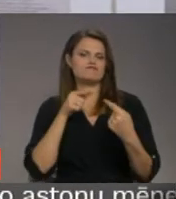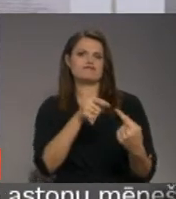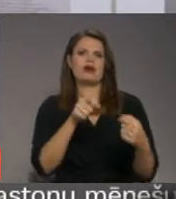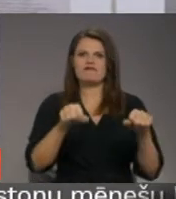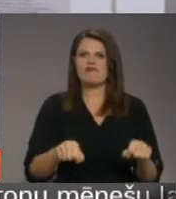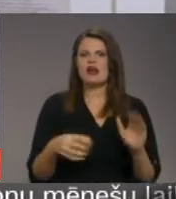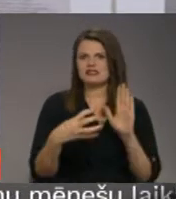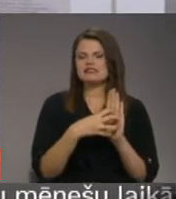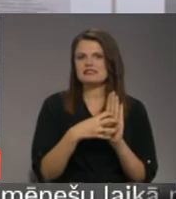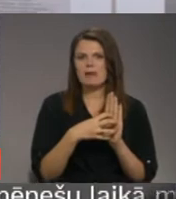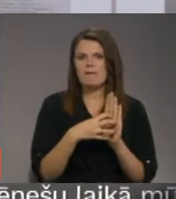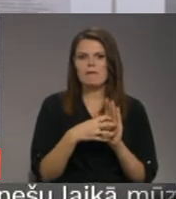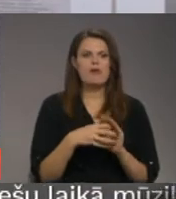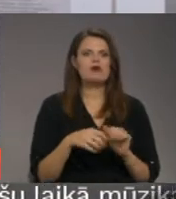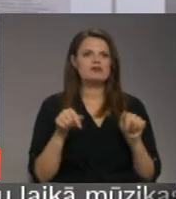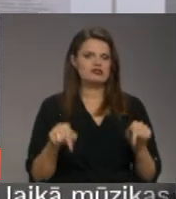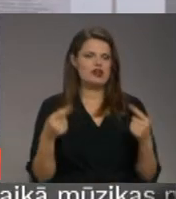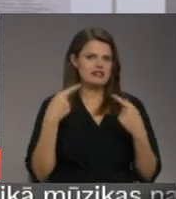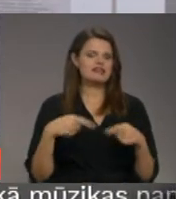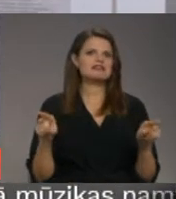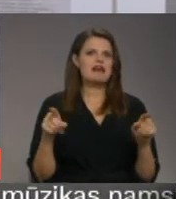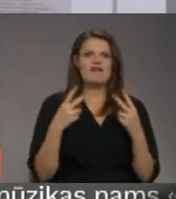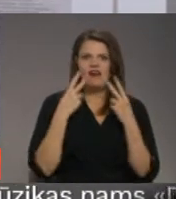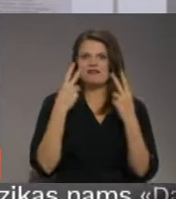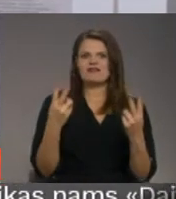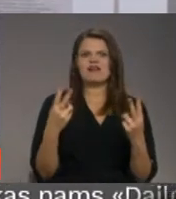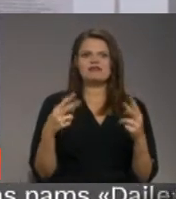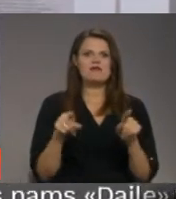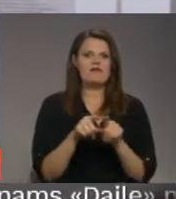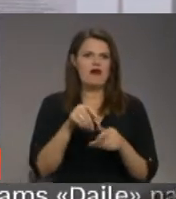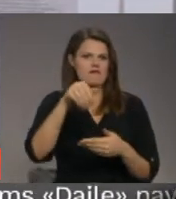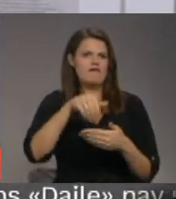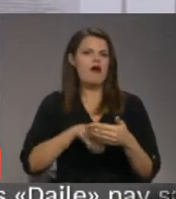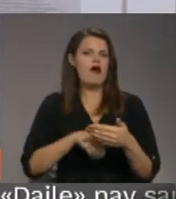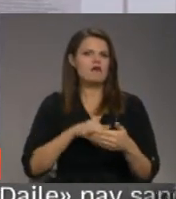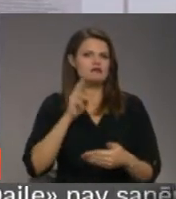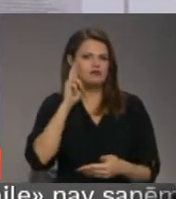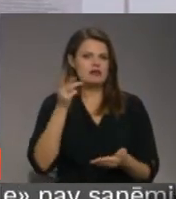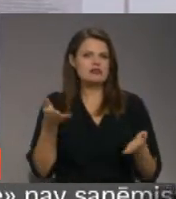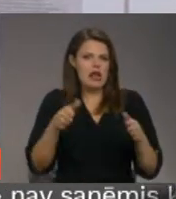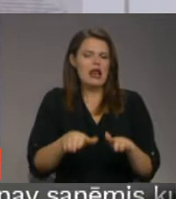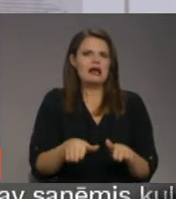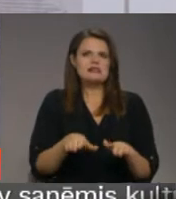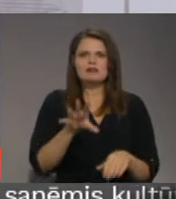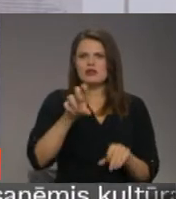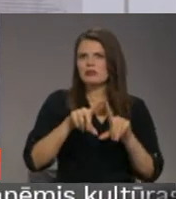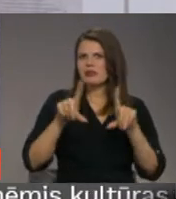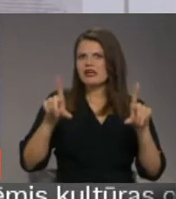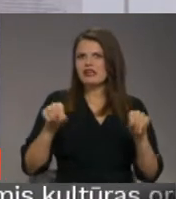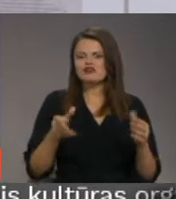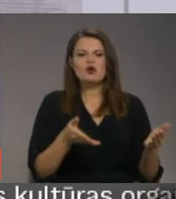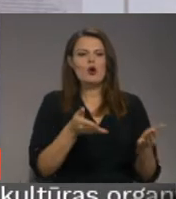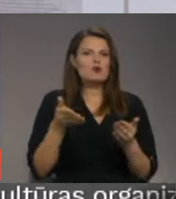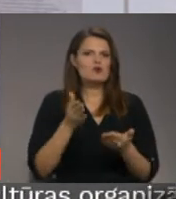savādi redzēt šeit, kā vēstures liecības, tās fotogrāfijas,